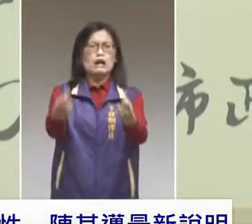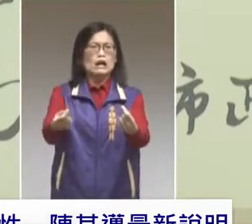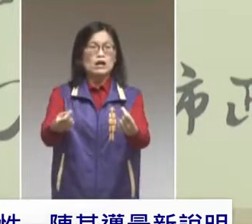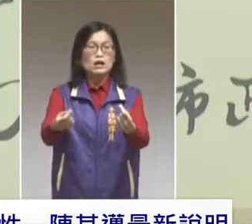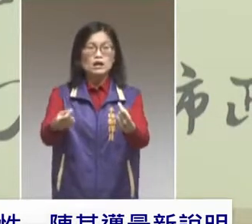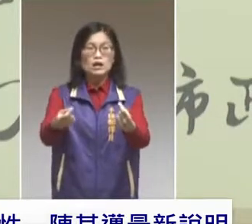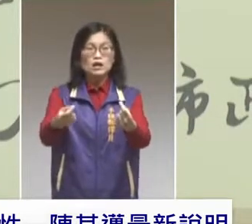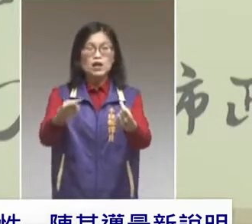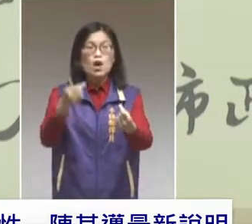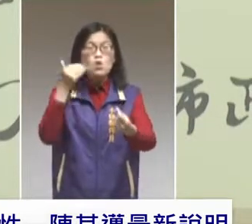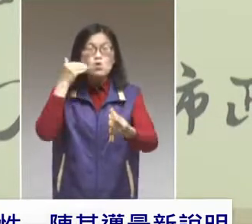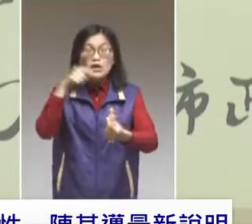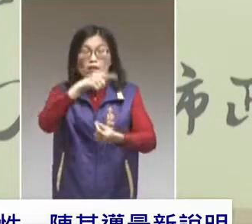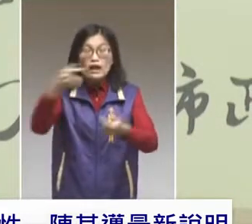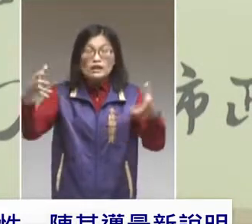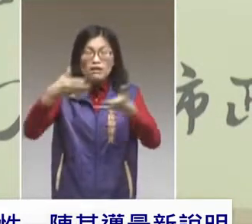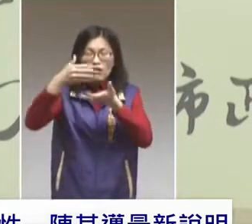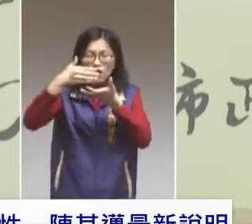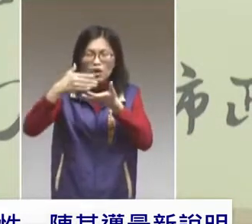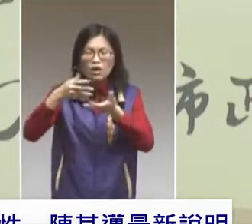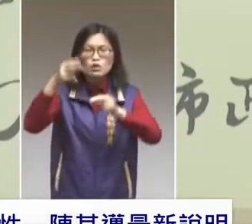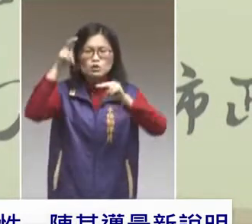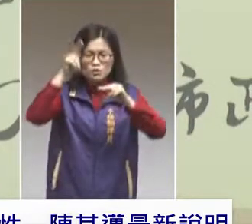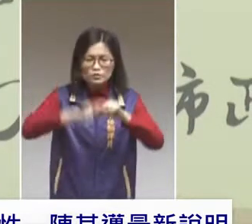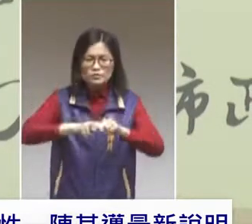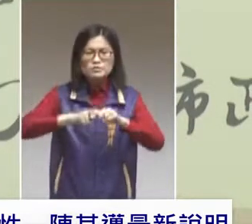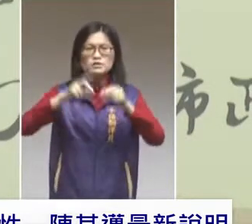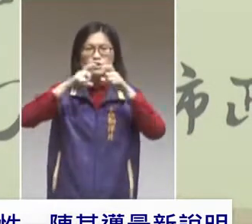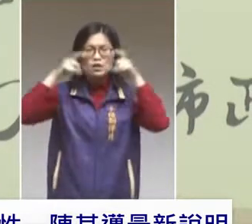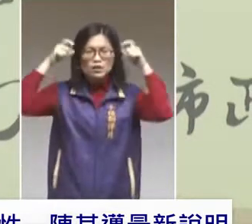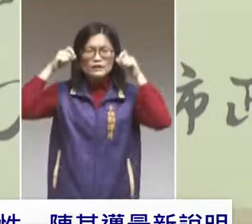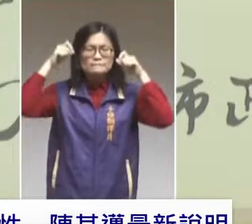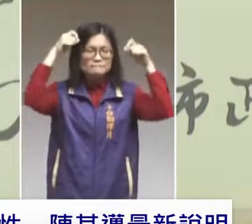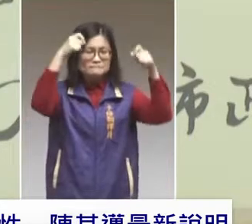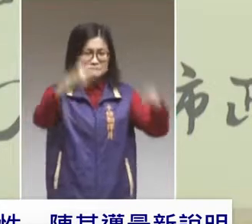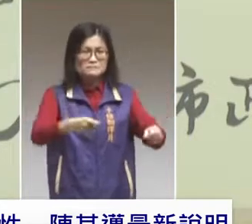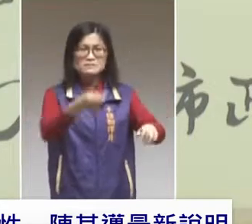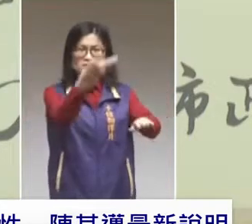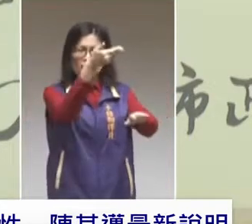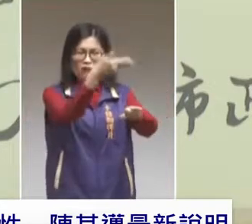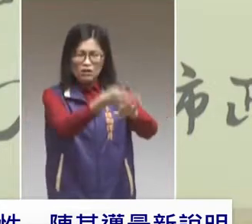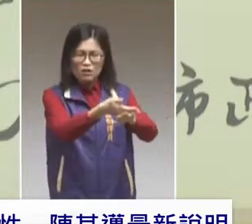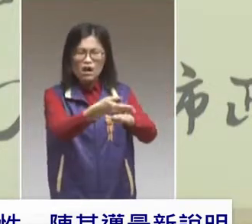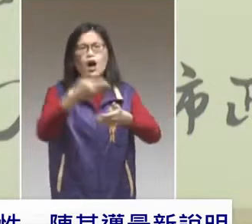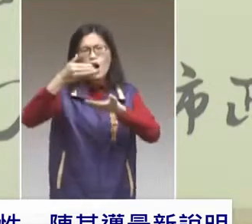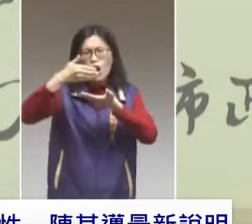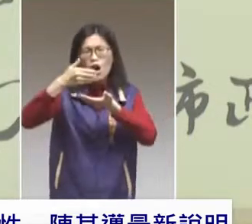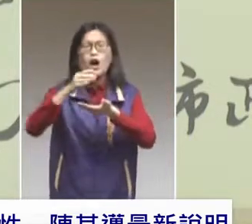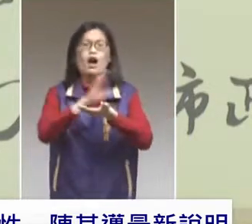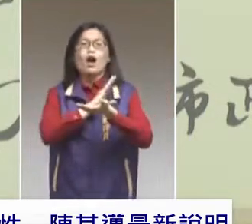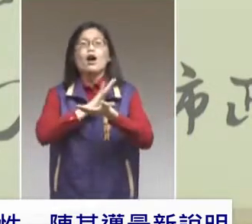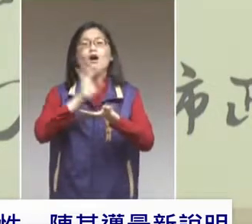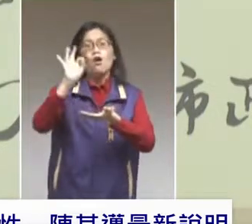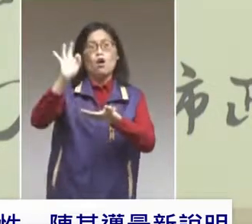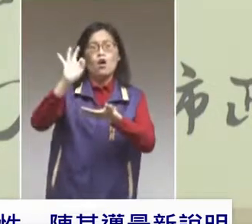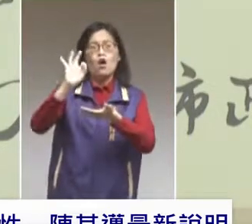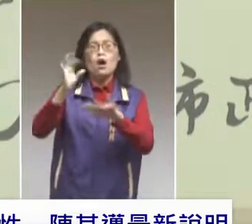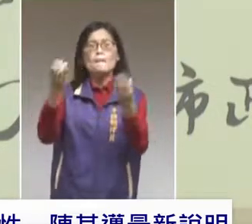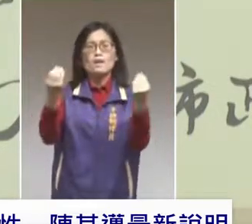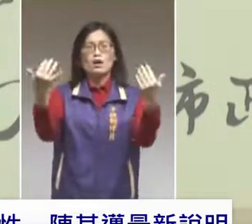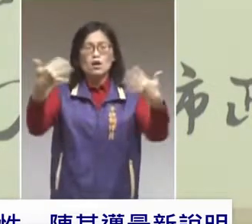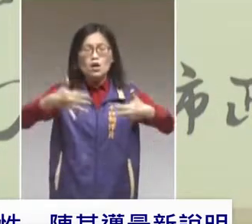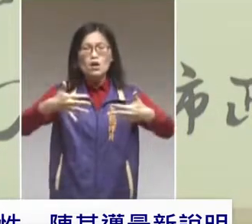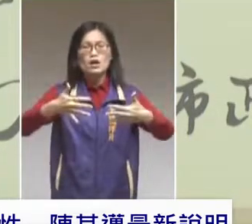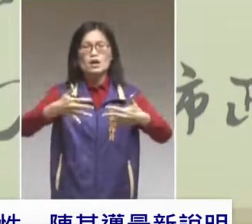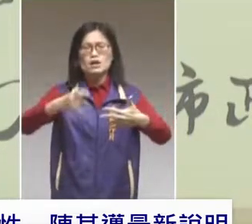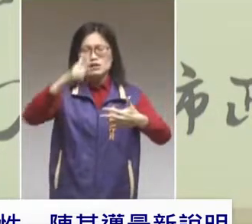工被染疫也是一样的道理所以假如用餐坐下来口罩拿下来那用餐那这